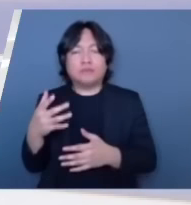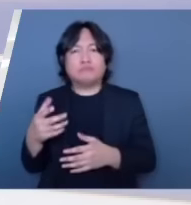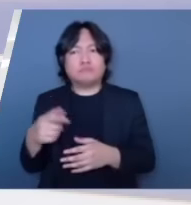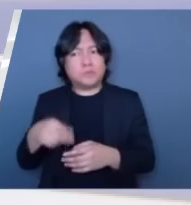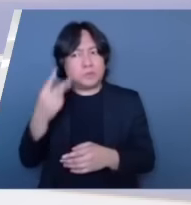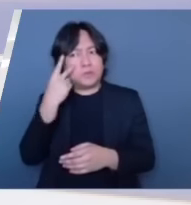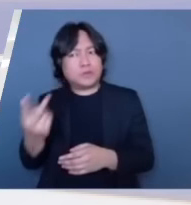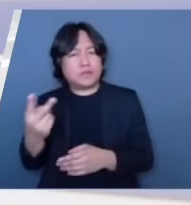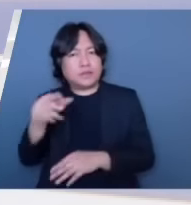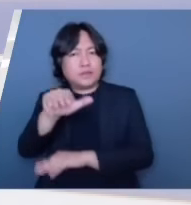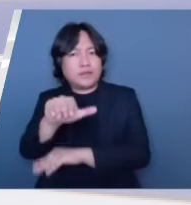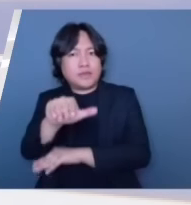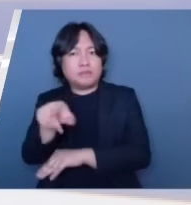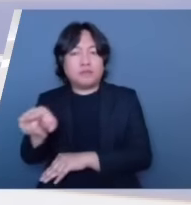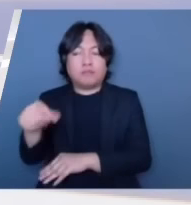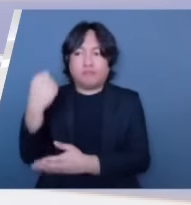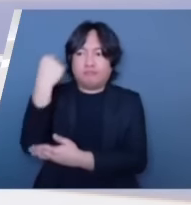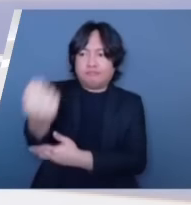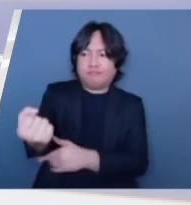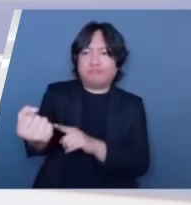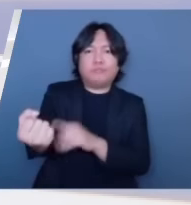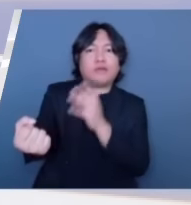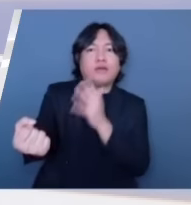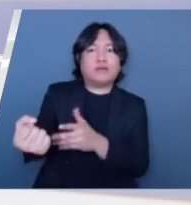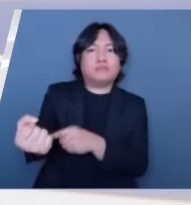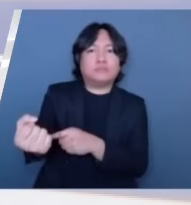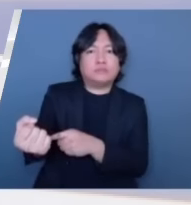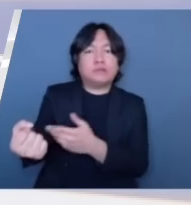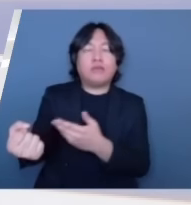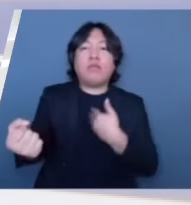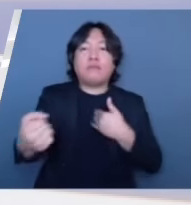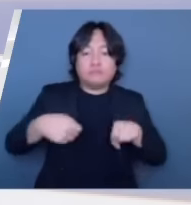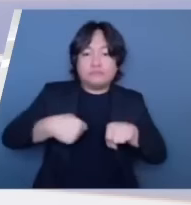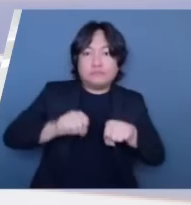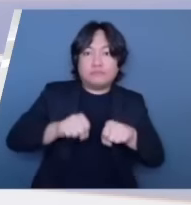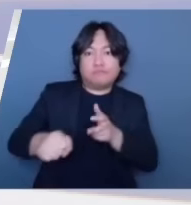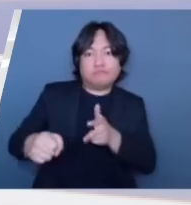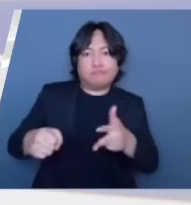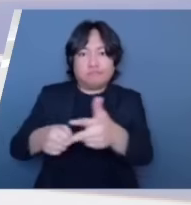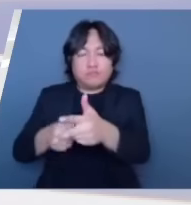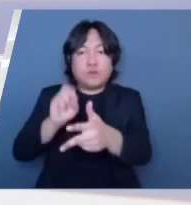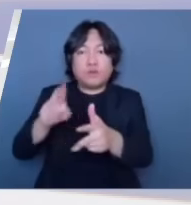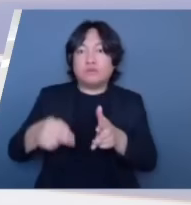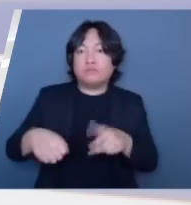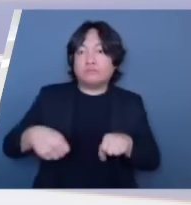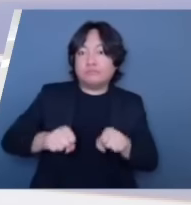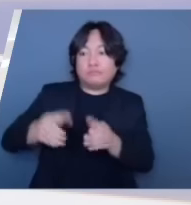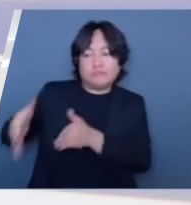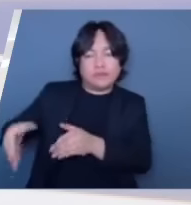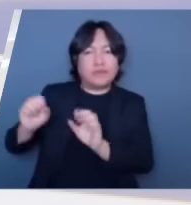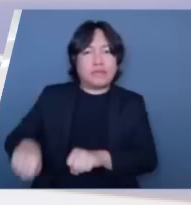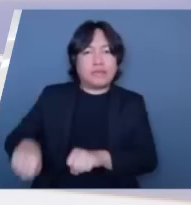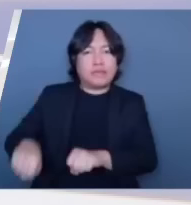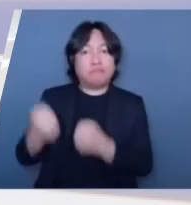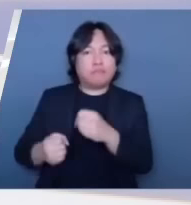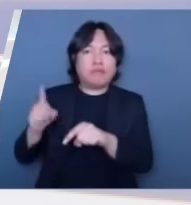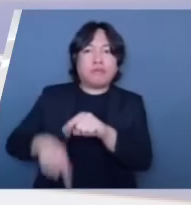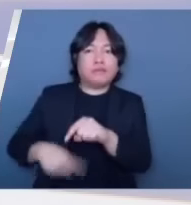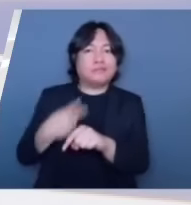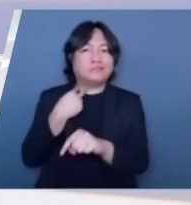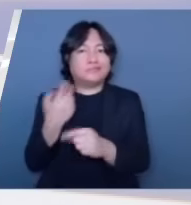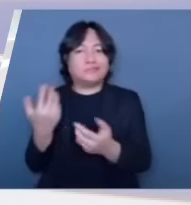pa rin niya naaalis at ang nakakadaan pa lang ay mga motorsiklo at mga tricycle at pwede rin maglakad yung mga residente. Pero sa mga oras na ito,